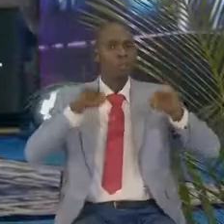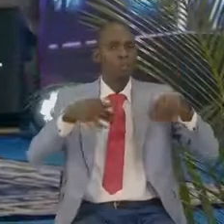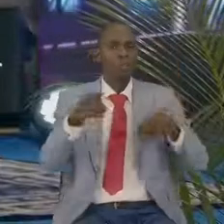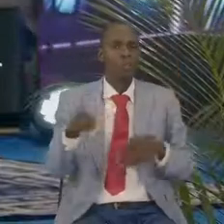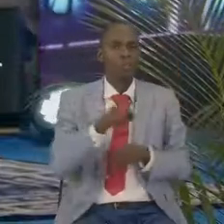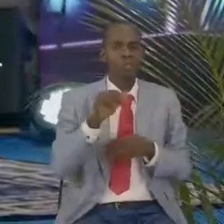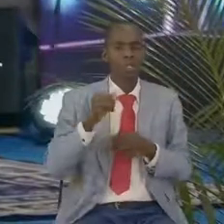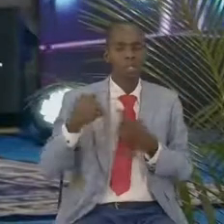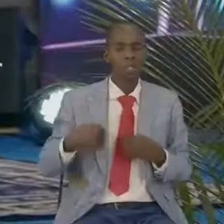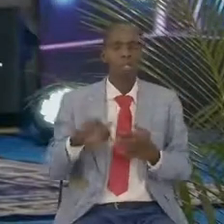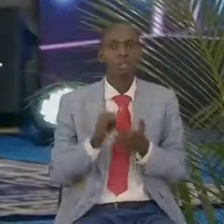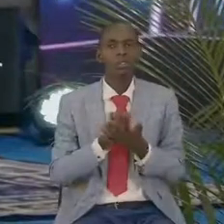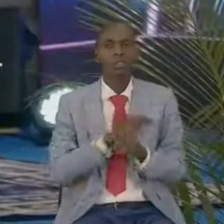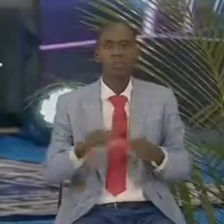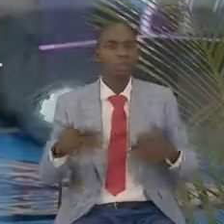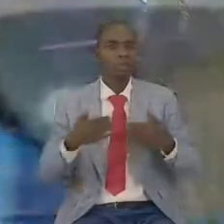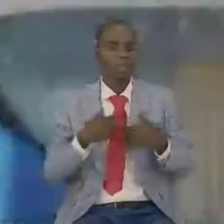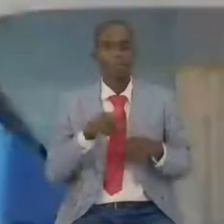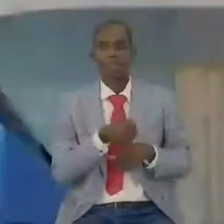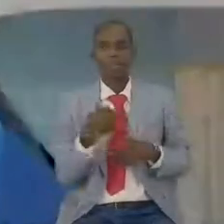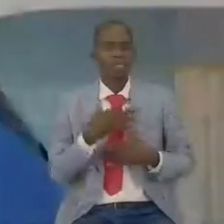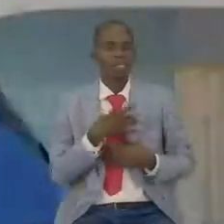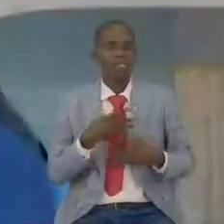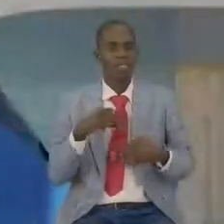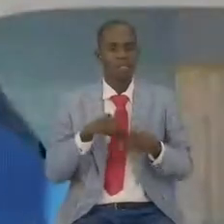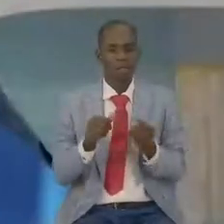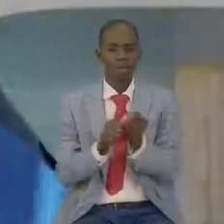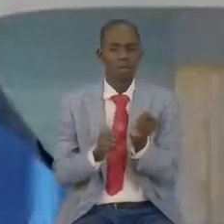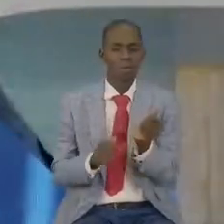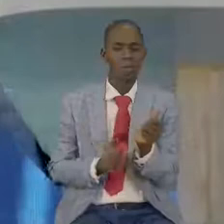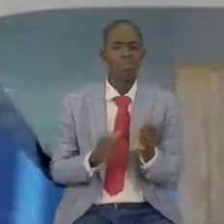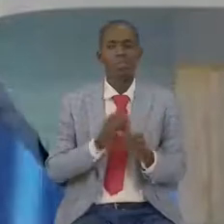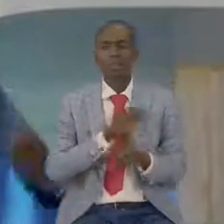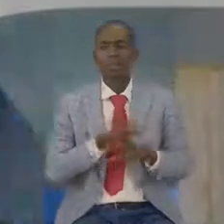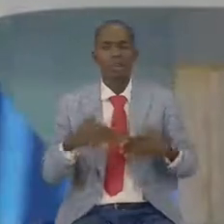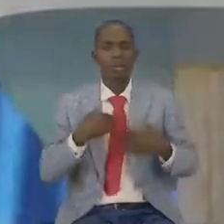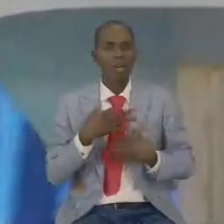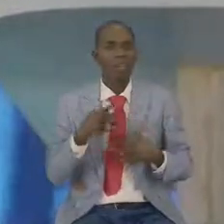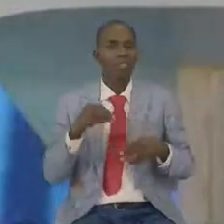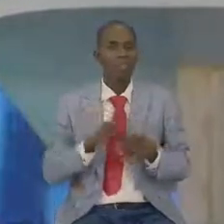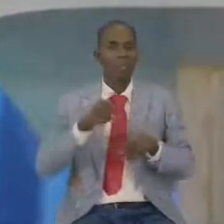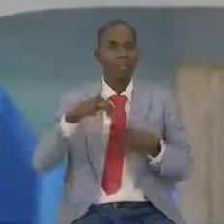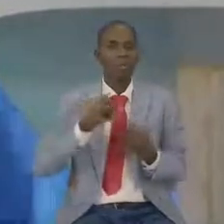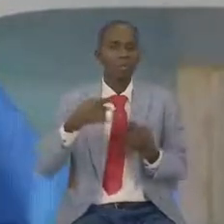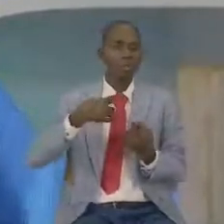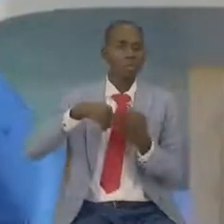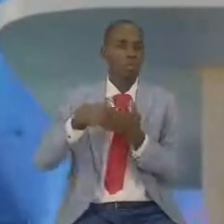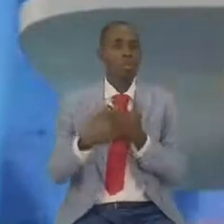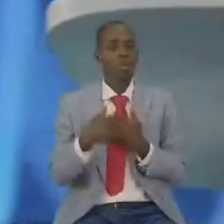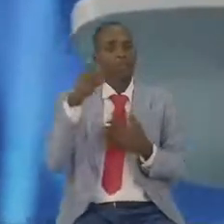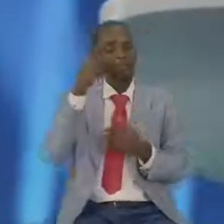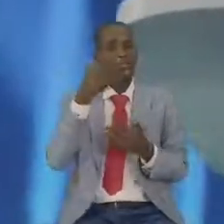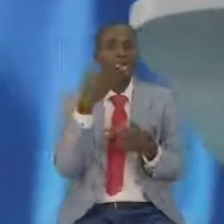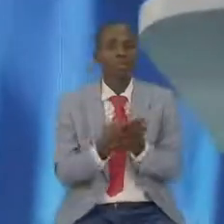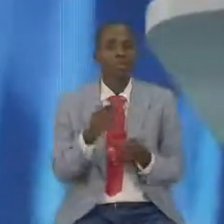cœur qui n'a pas d'intérêt à la rétrogradation, qui s'intéresse à faire marche arrière pour leur bonheur